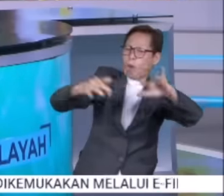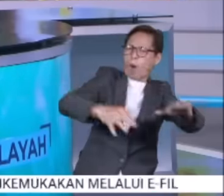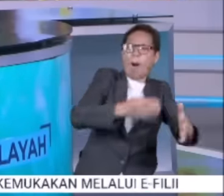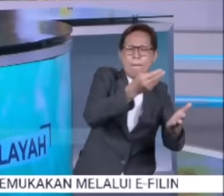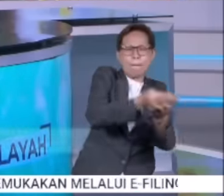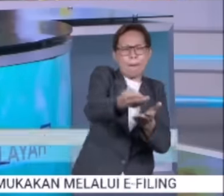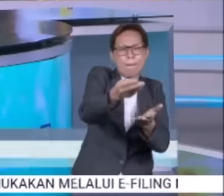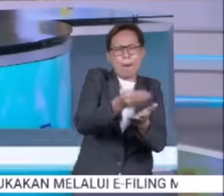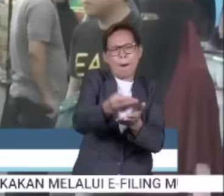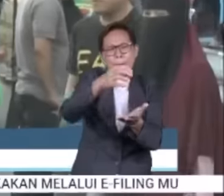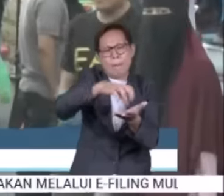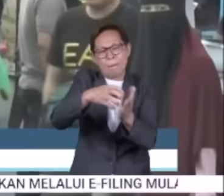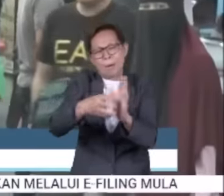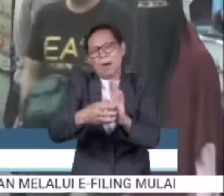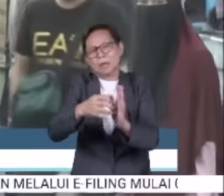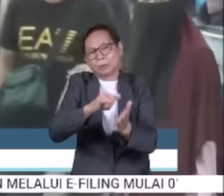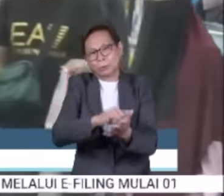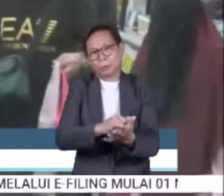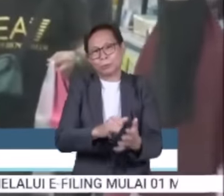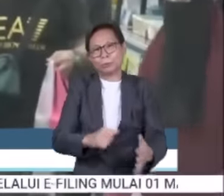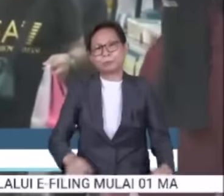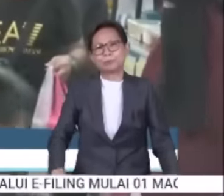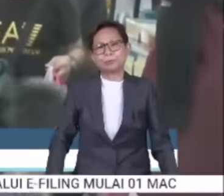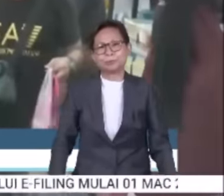juadah berkenaan.